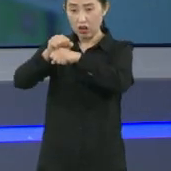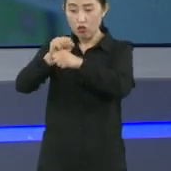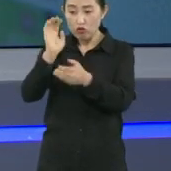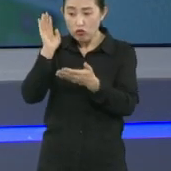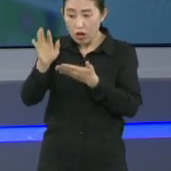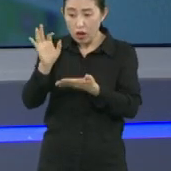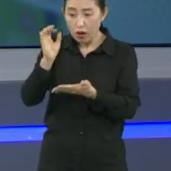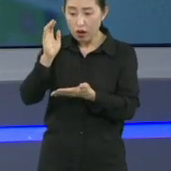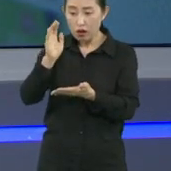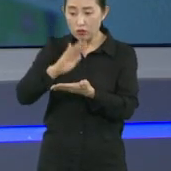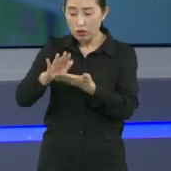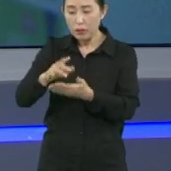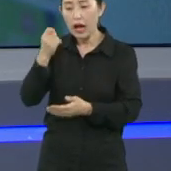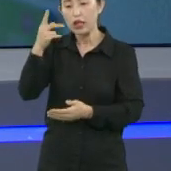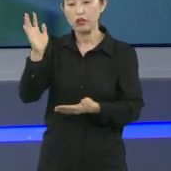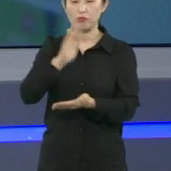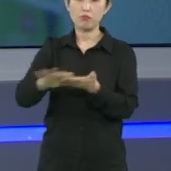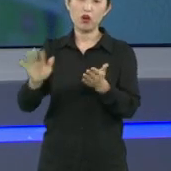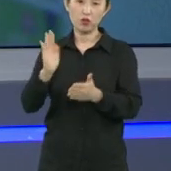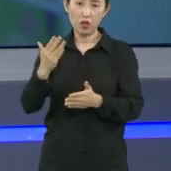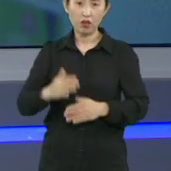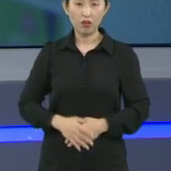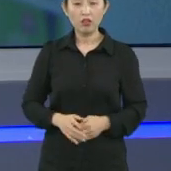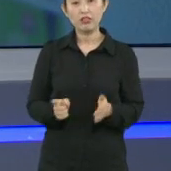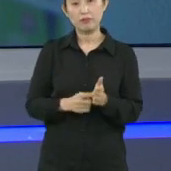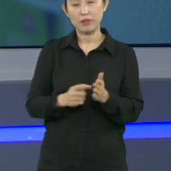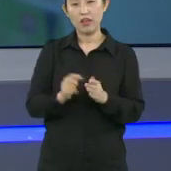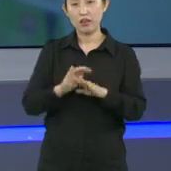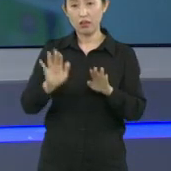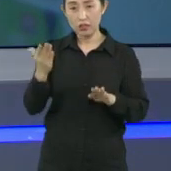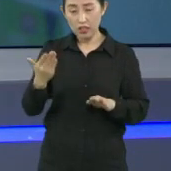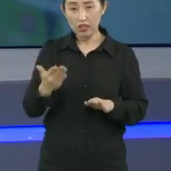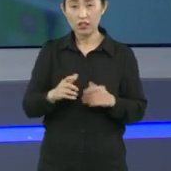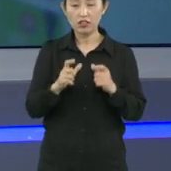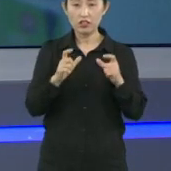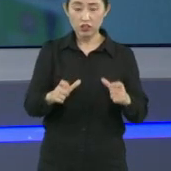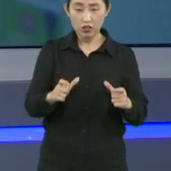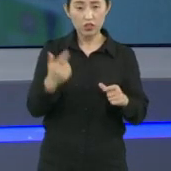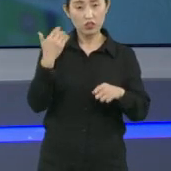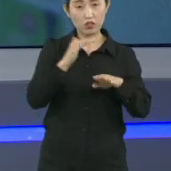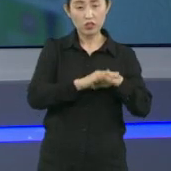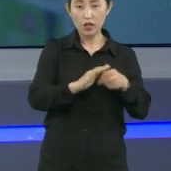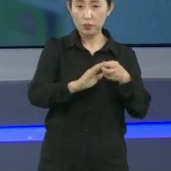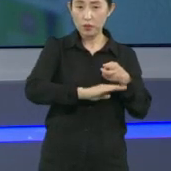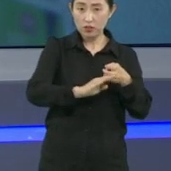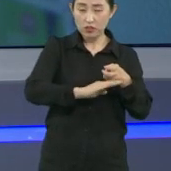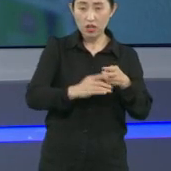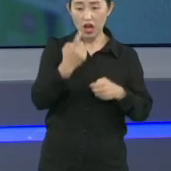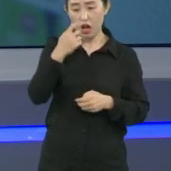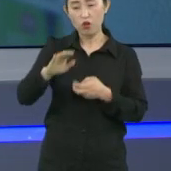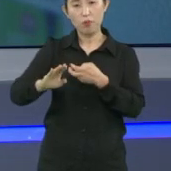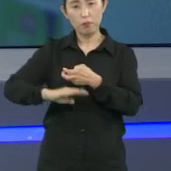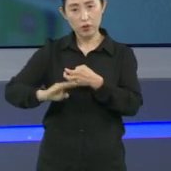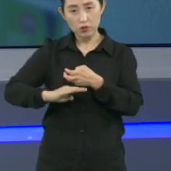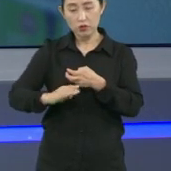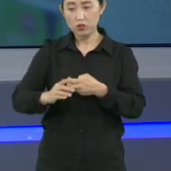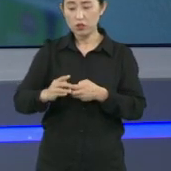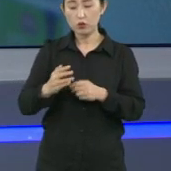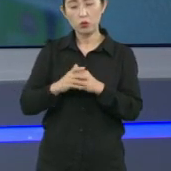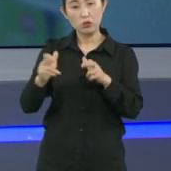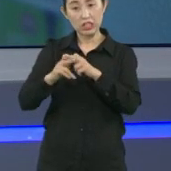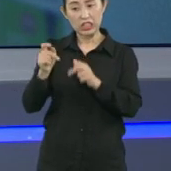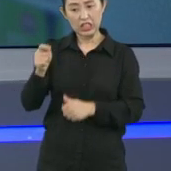되지 않아 대책 마련이 시급합니다. 또한 지역의 전세버스와 학원버스, 장애인 콜택시 등은 요소수를 구하지